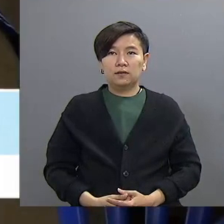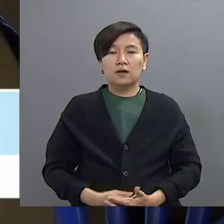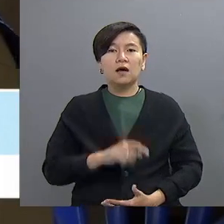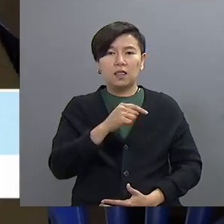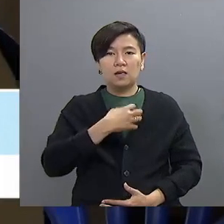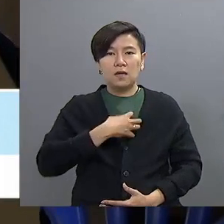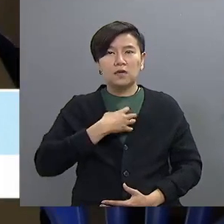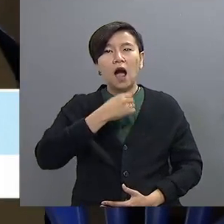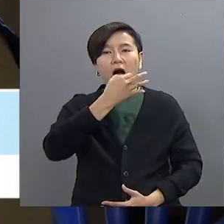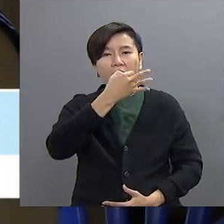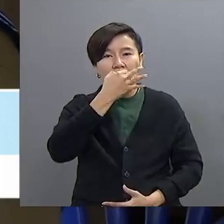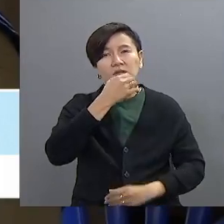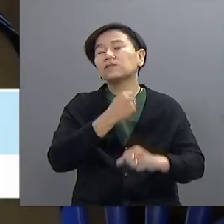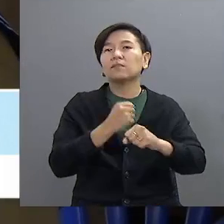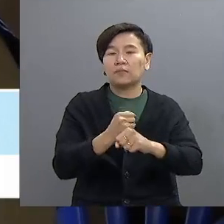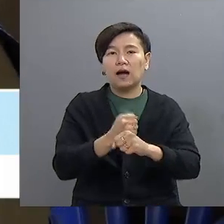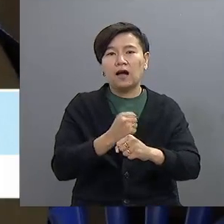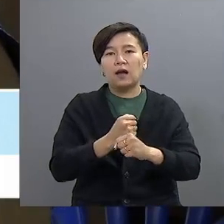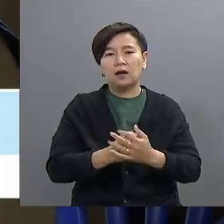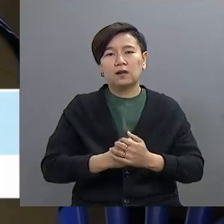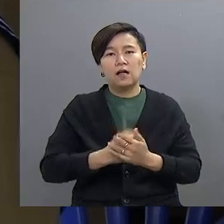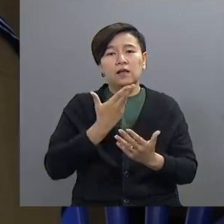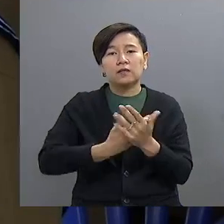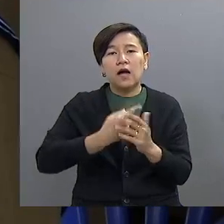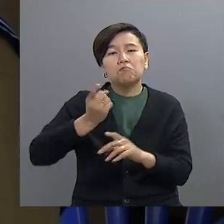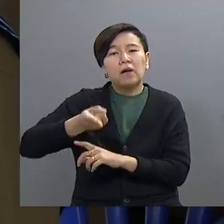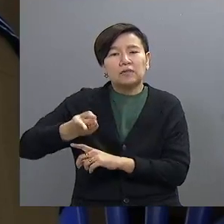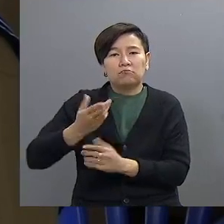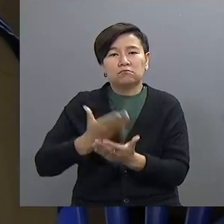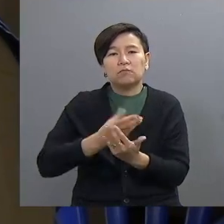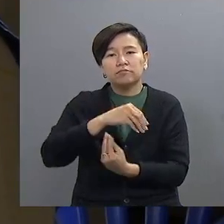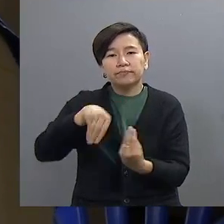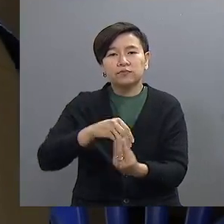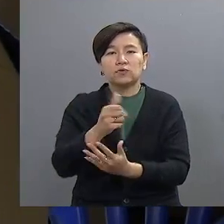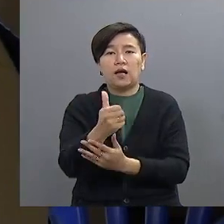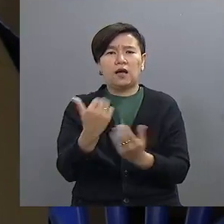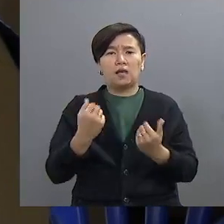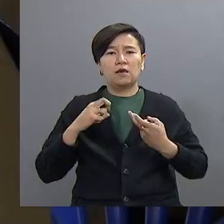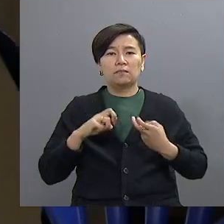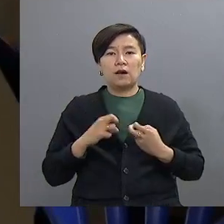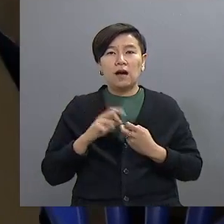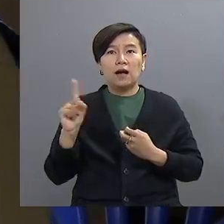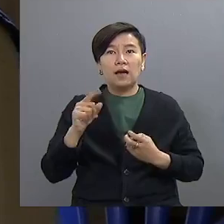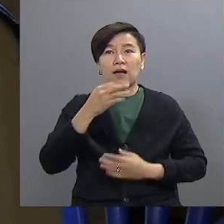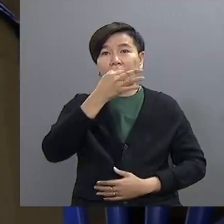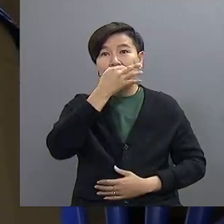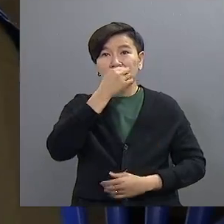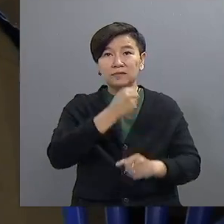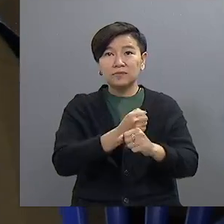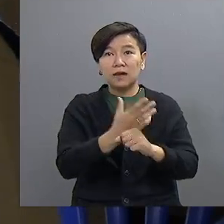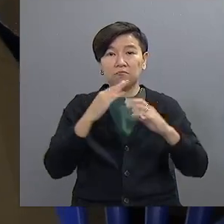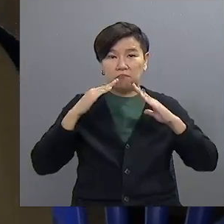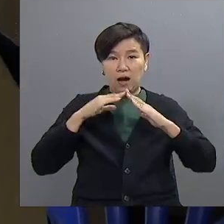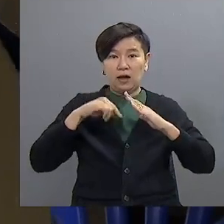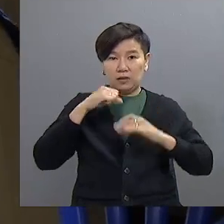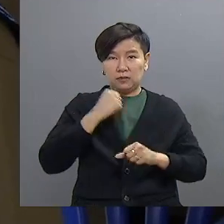พที่มั่นคงนะคะเพื่อที่จะได้มีรายได้แต่ทีนี้ติดปัญหาอยู่ที่ว่าอาชีพที่เขาทำก็ต้องทำได้ที่บ้านด้วยนะคะเพื่อที่